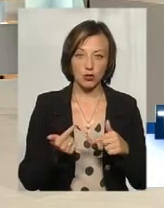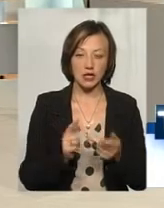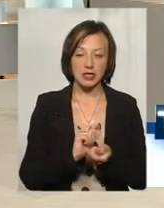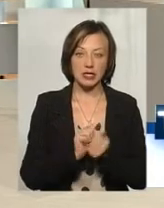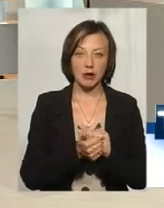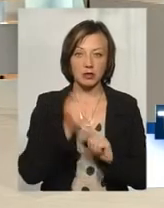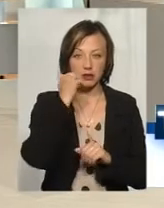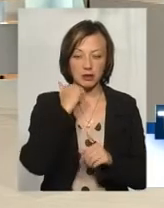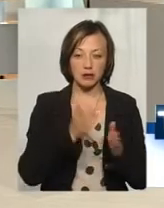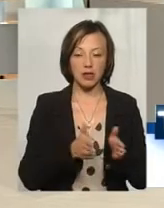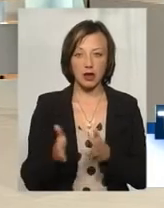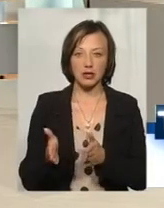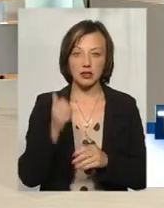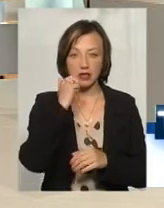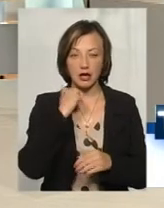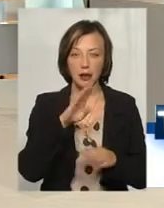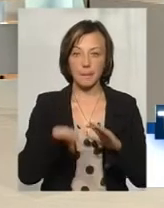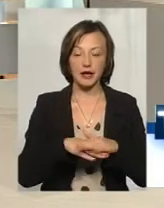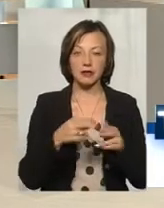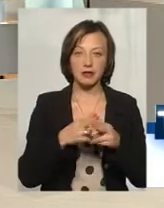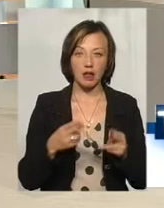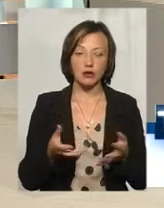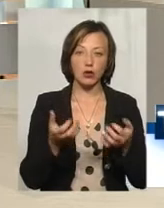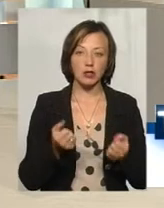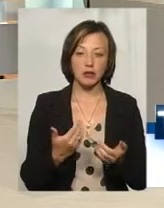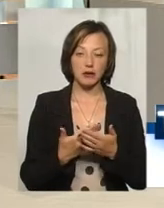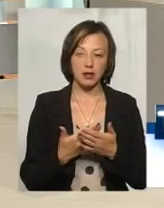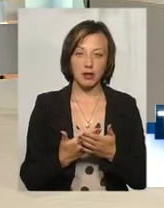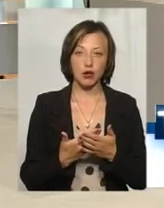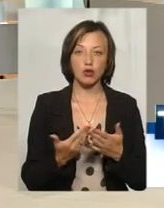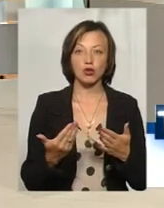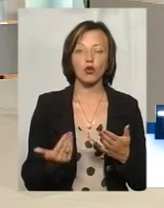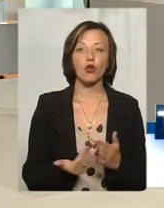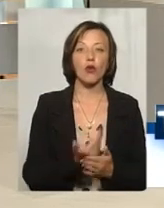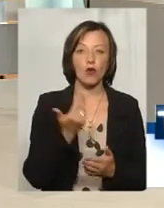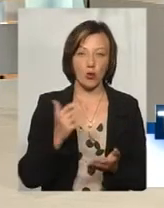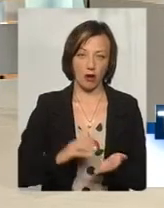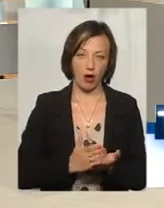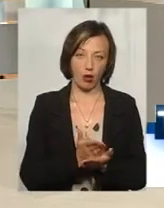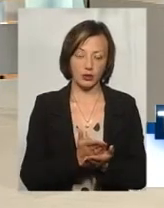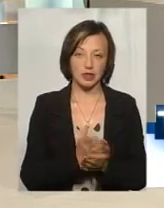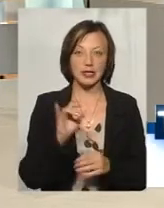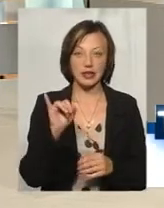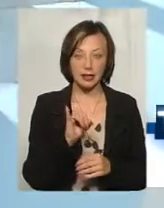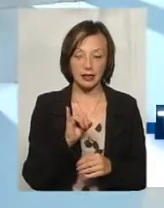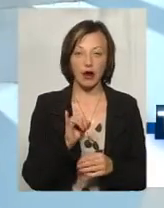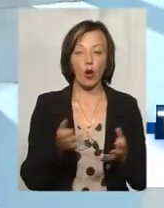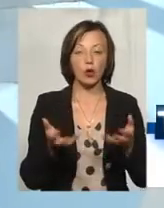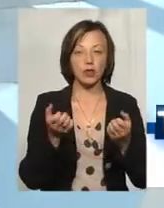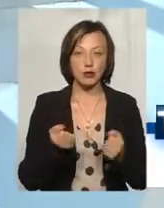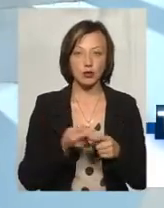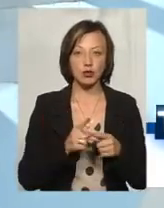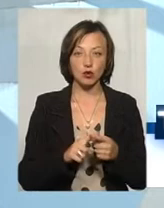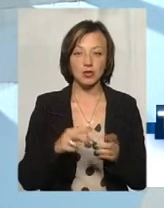замість застарілих мереж, застарілих підстанцій, він отримує підстанції мережі зовсім нової якості. І він отримує